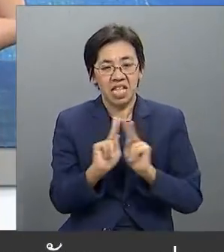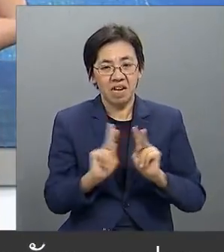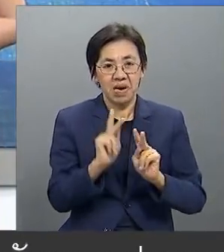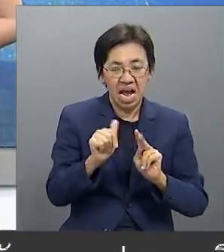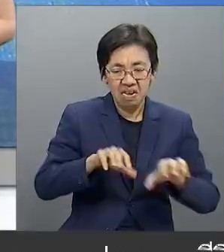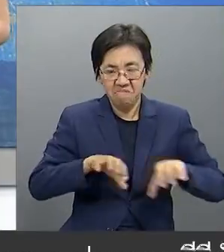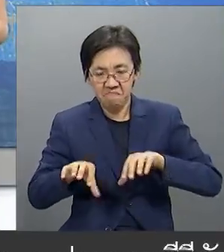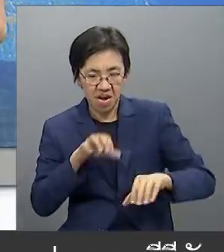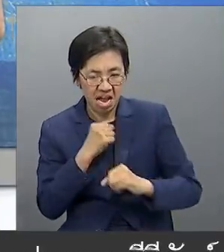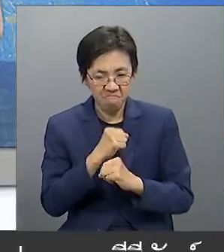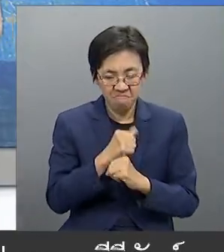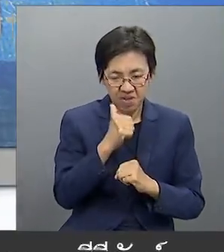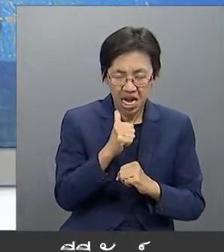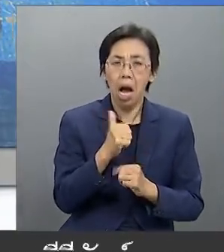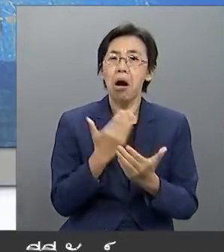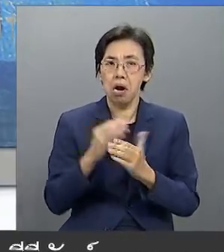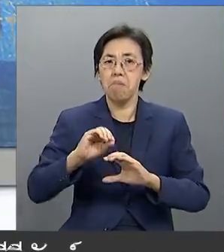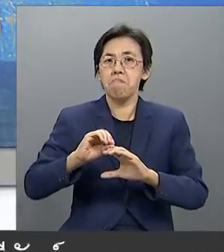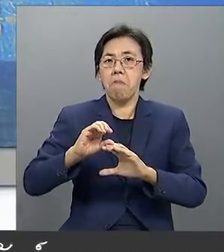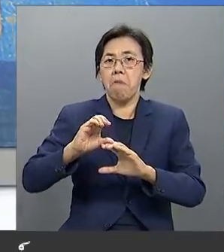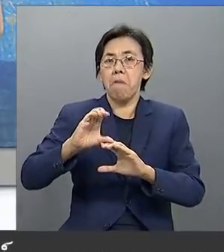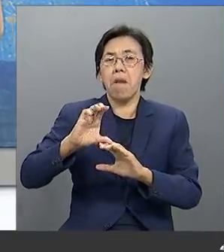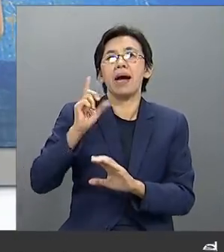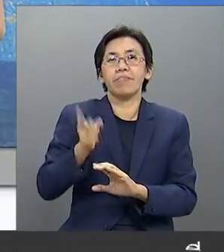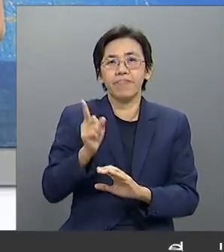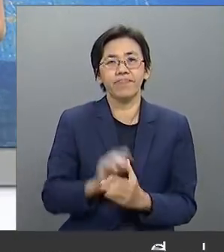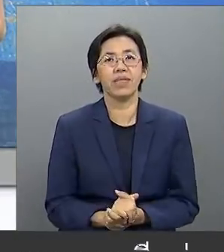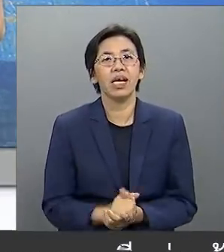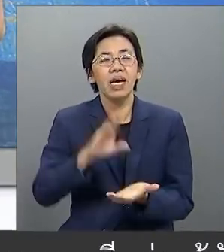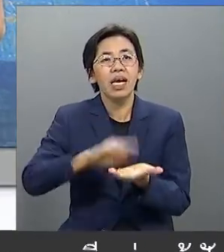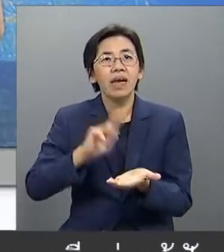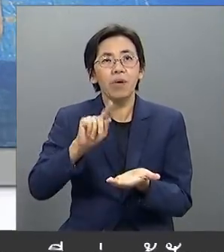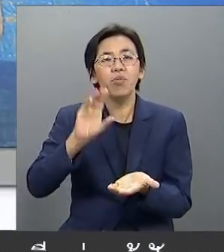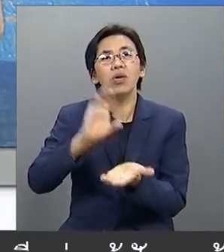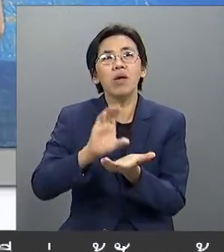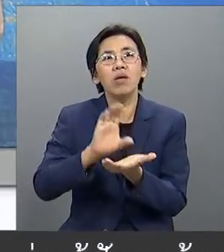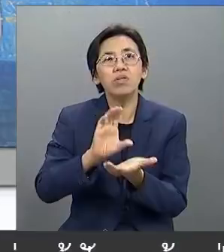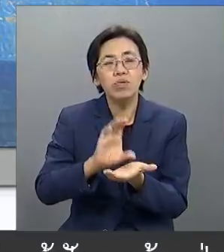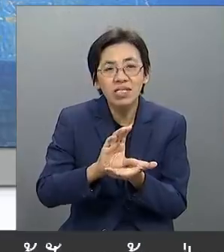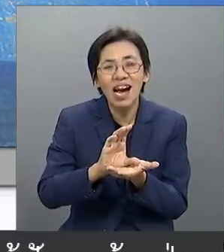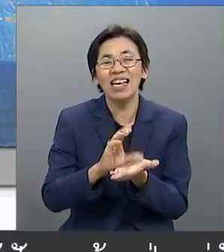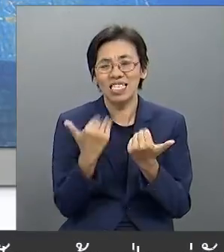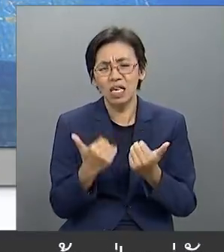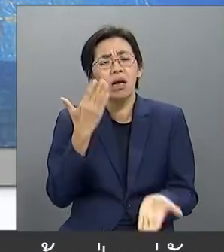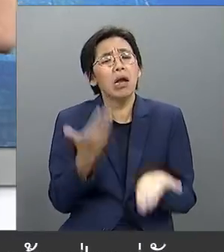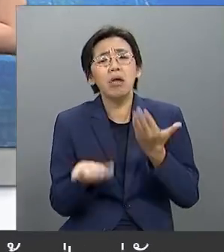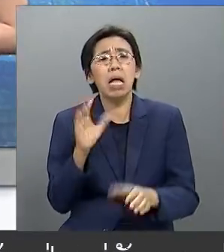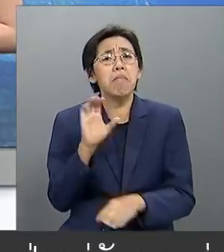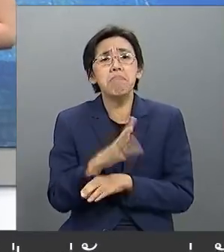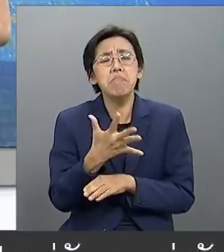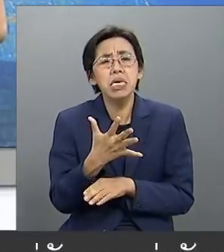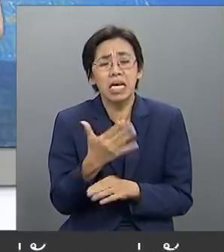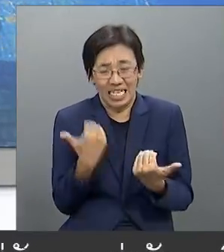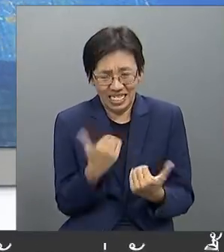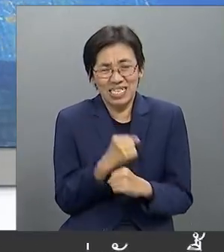นะคะถุงสำคัญนี่คือข้อมูลของกองทุนสำรองเลี้ยงชีพภาคสมัครใจในปัจจุบันนะ